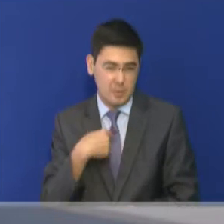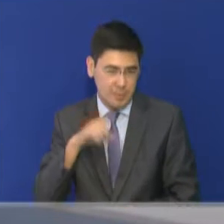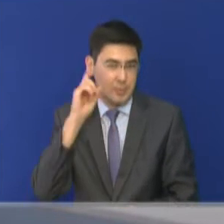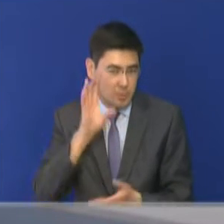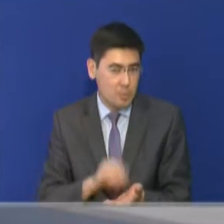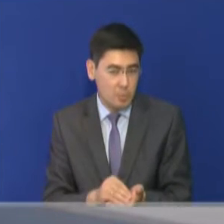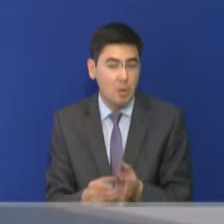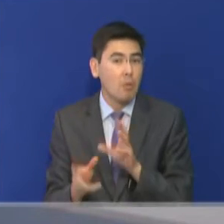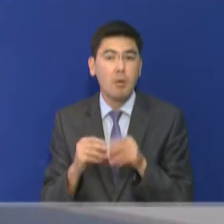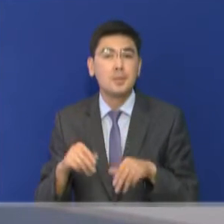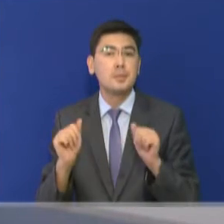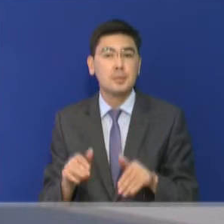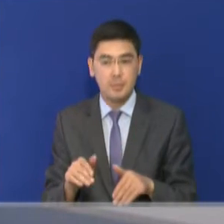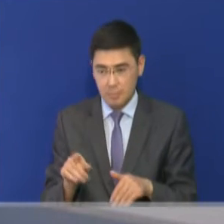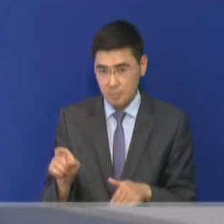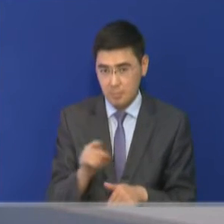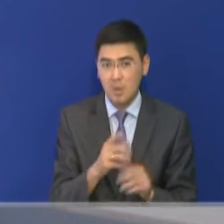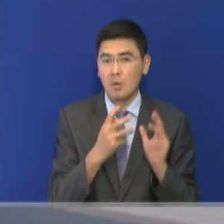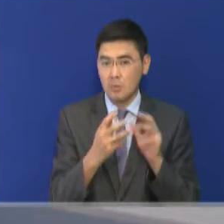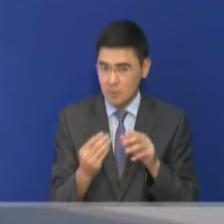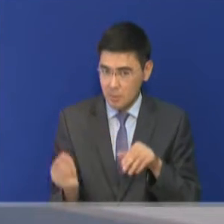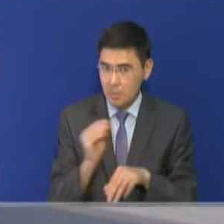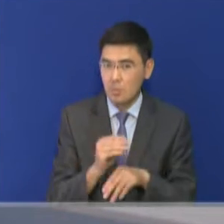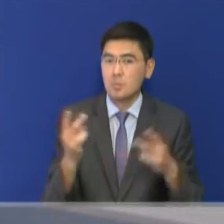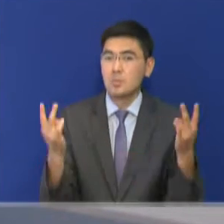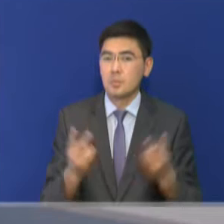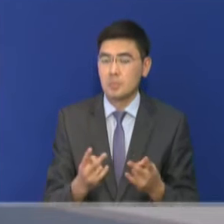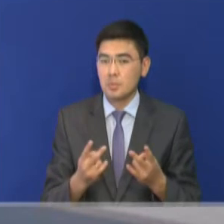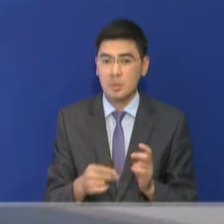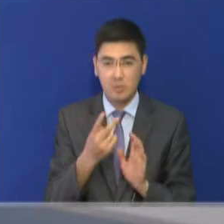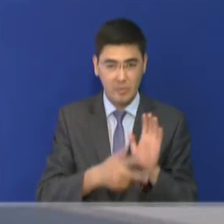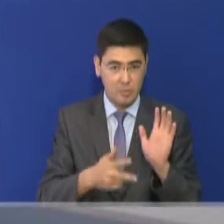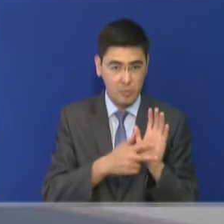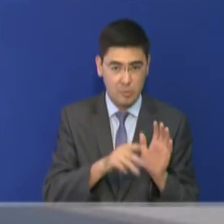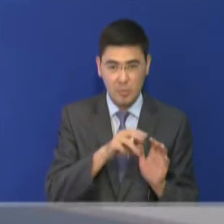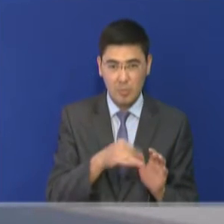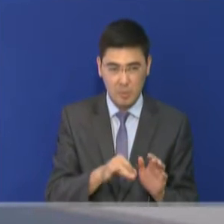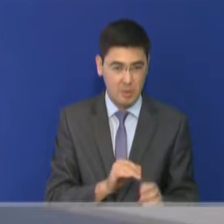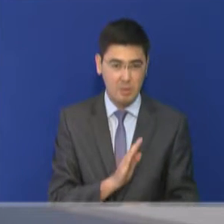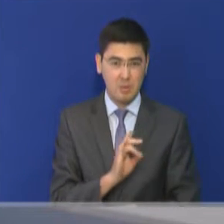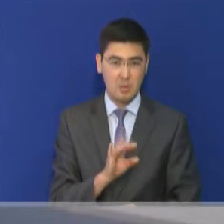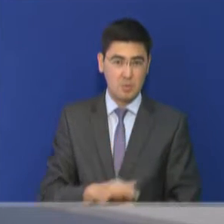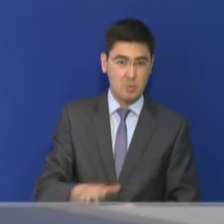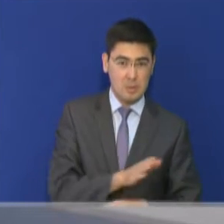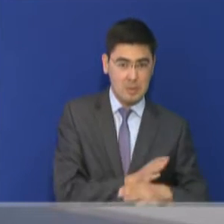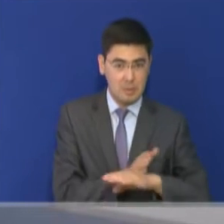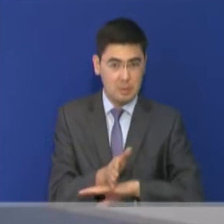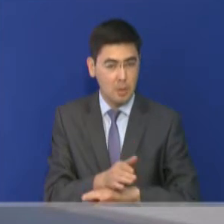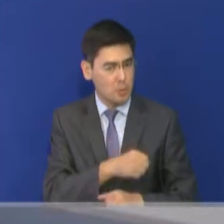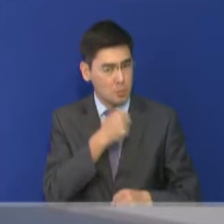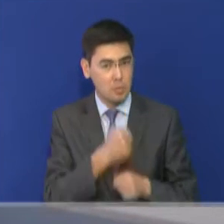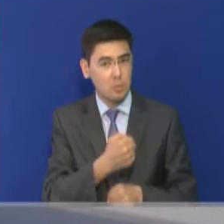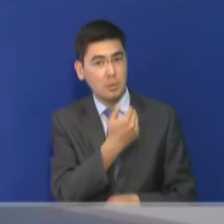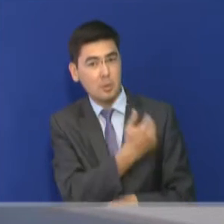городов увеличить количество автобусов. Отмечу, что с 8 мая все заезжающие лица на территорию области в строгом